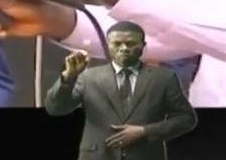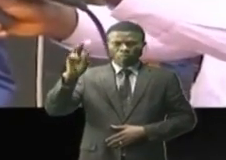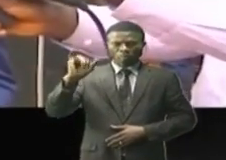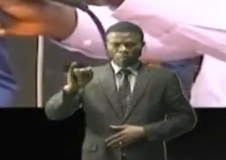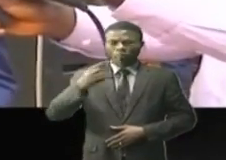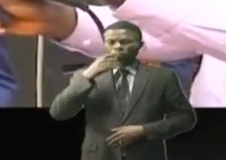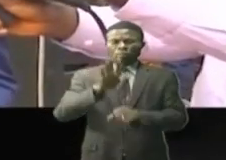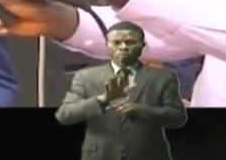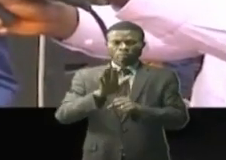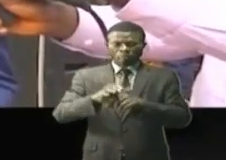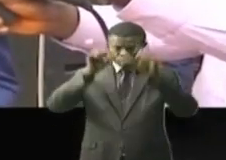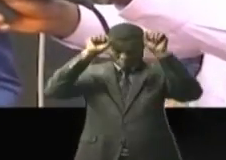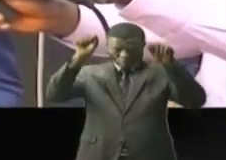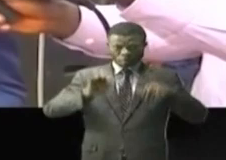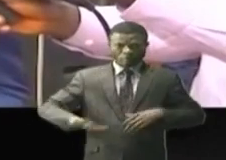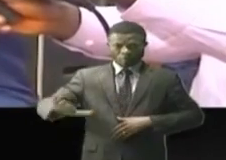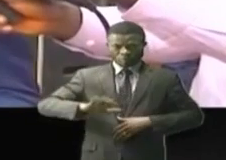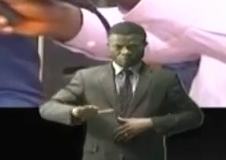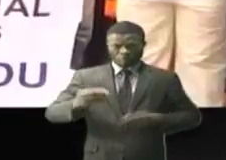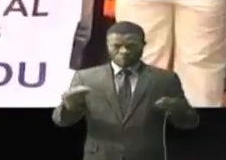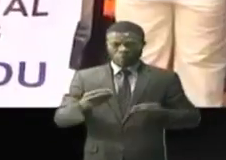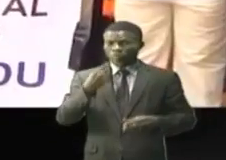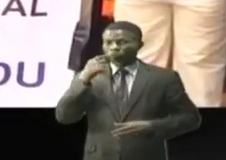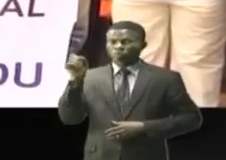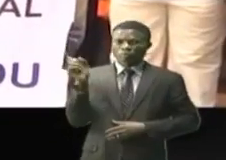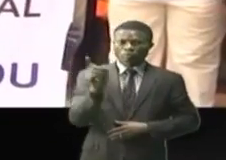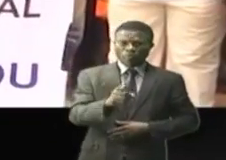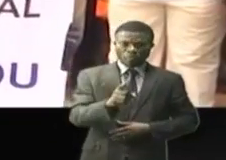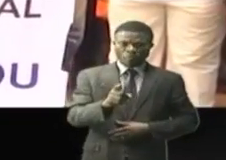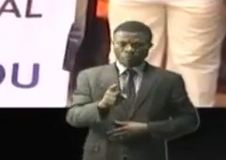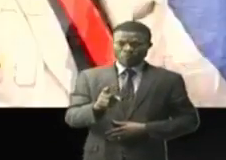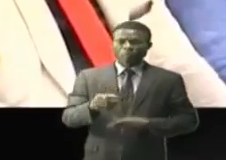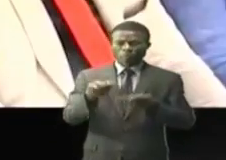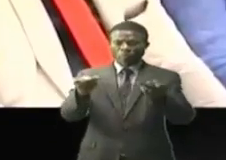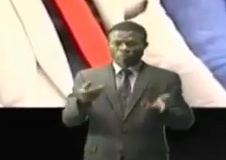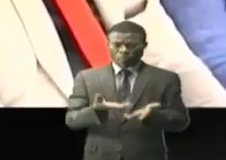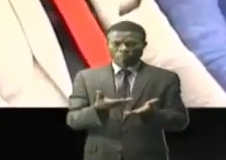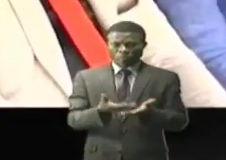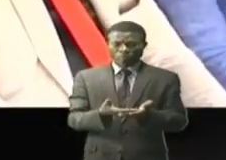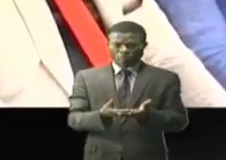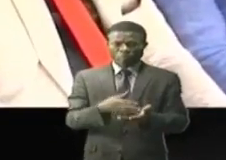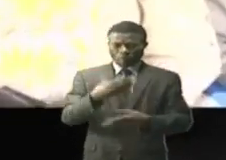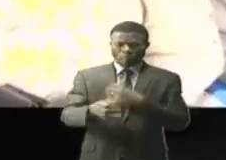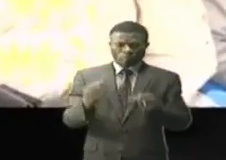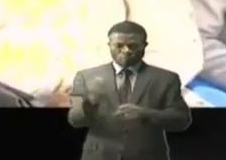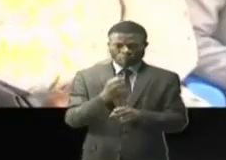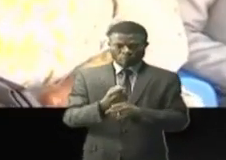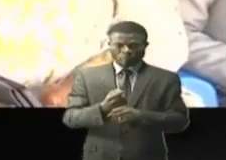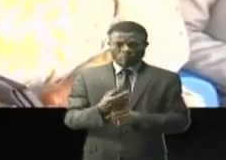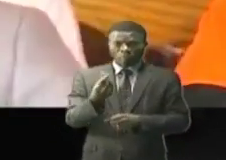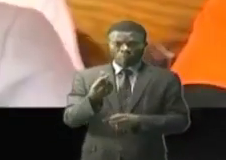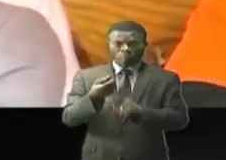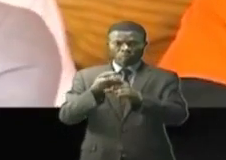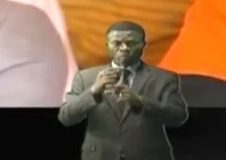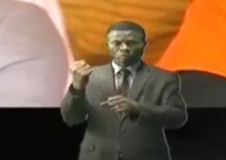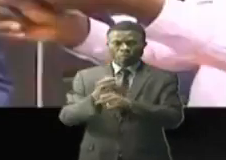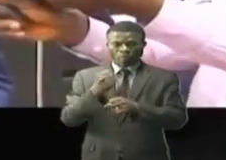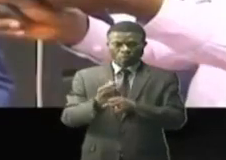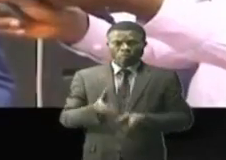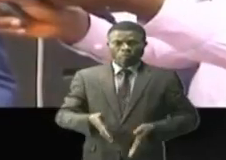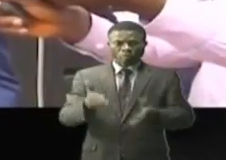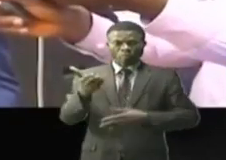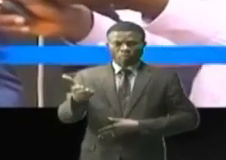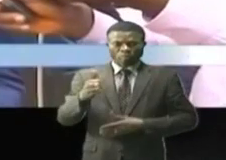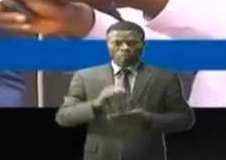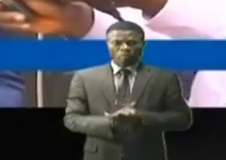au président de la République pour avoir ordonné illico presto au FONER pour le décaissement des fonds alloués aux travaux de ces routes.